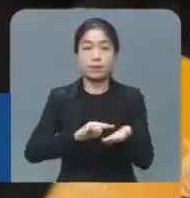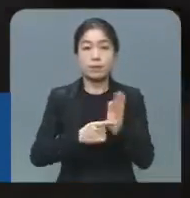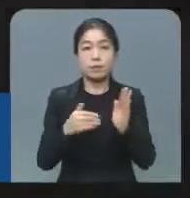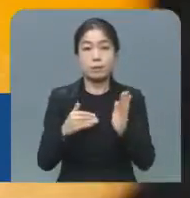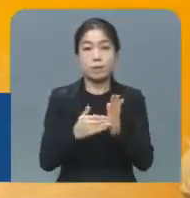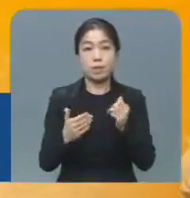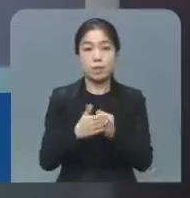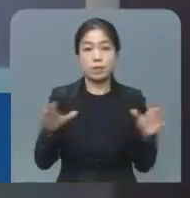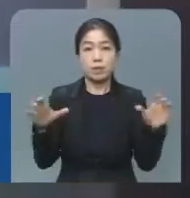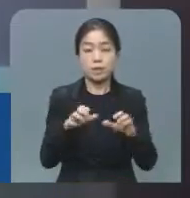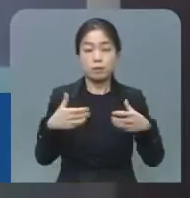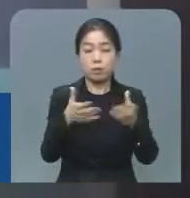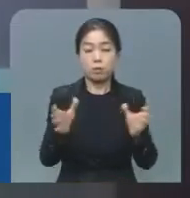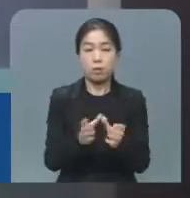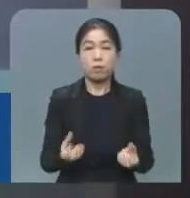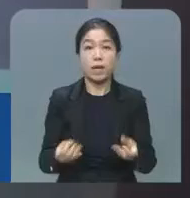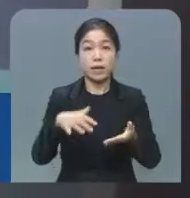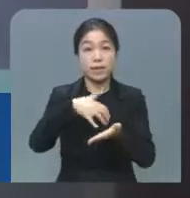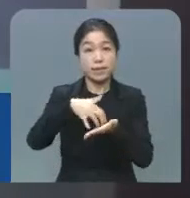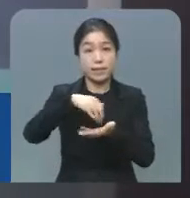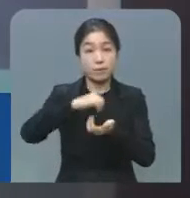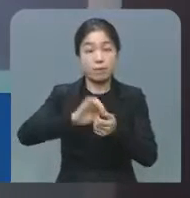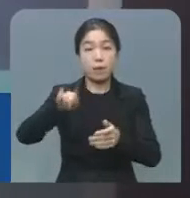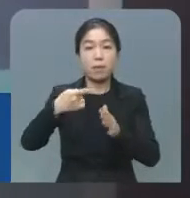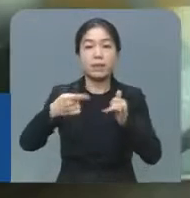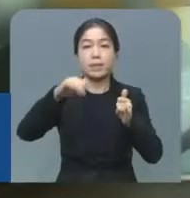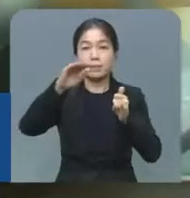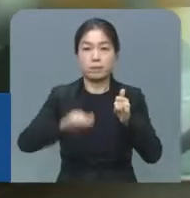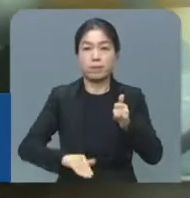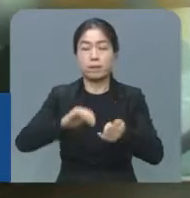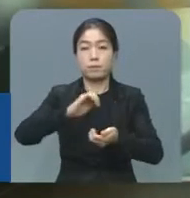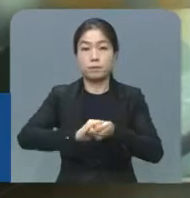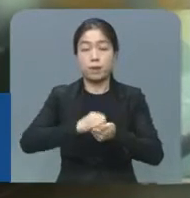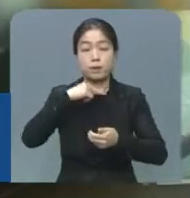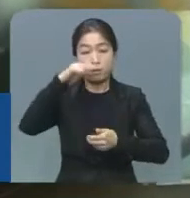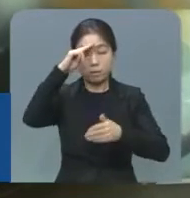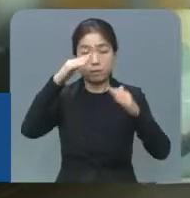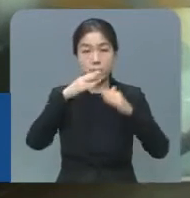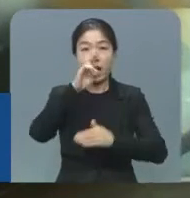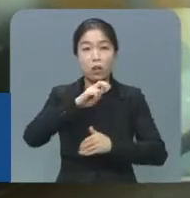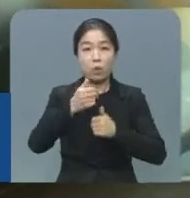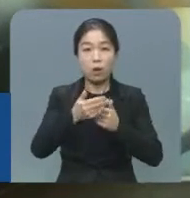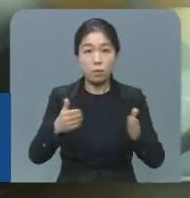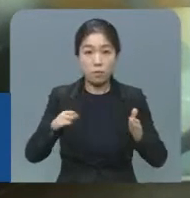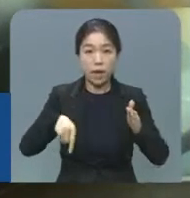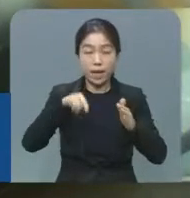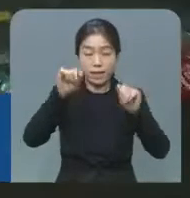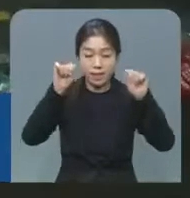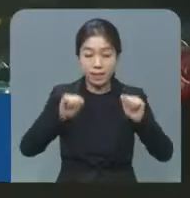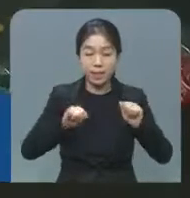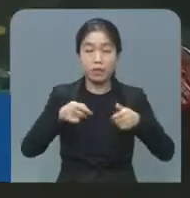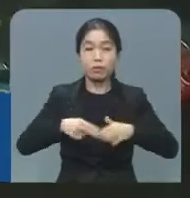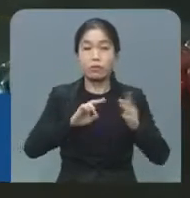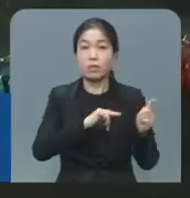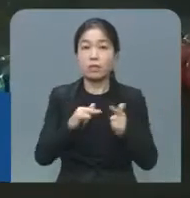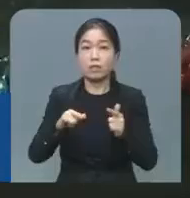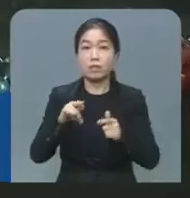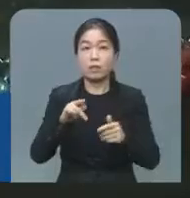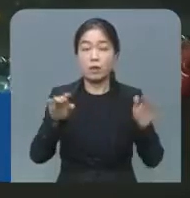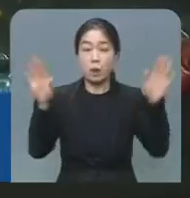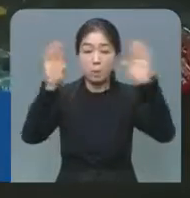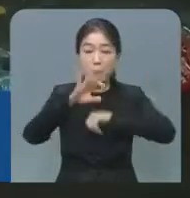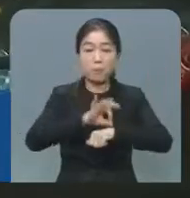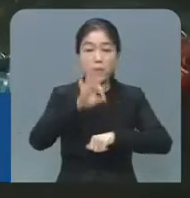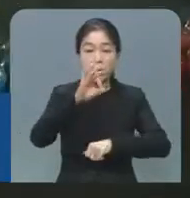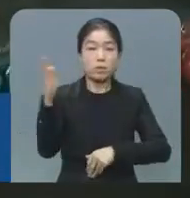이에 따라 집합과 모임 행사 인원이 100명 미만으로 제안되고 융 시설과 노래연습장 실내 체육시설 등 은 오후 10시